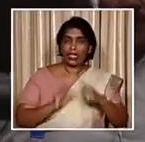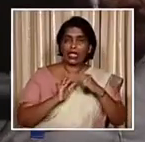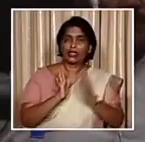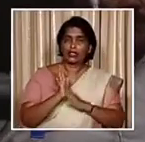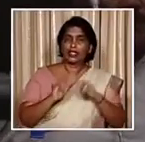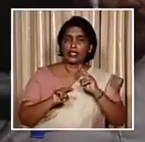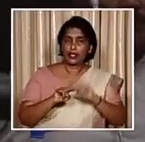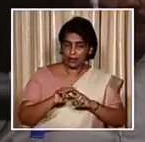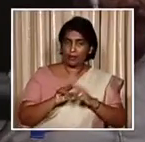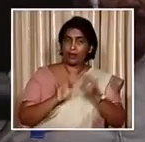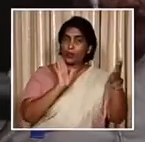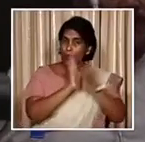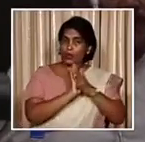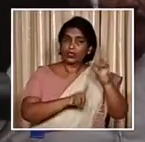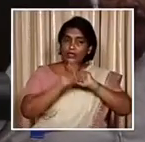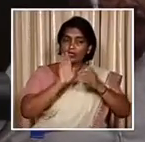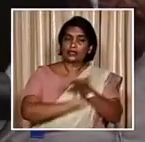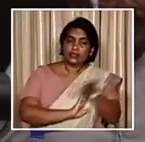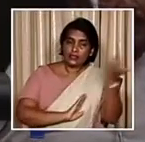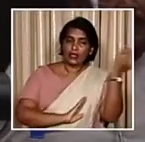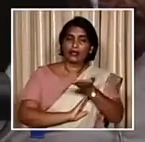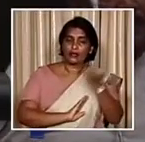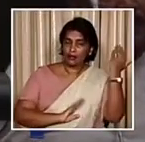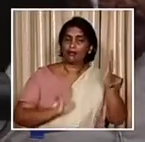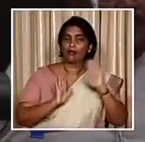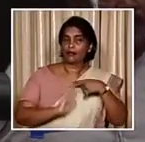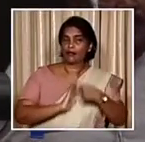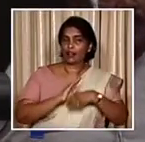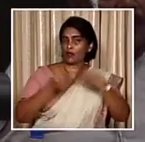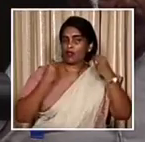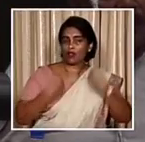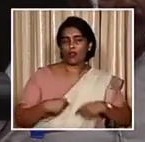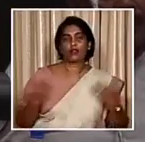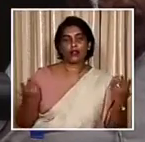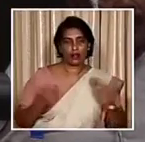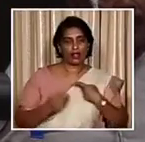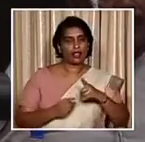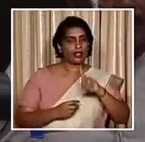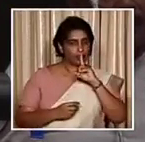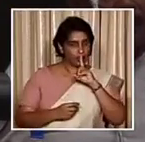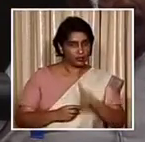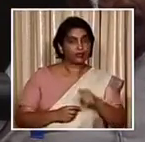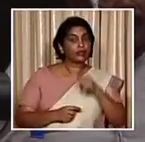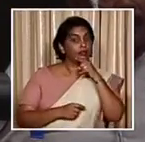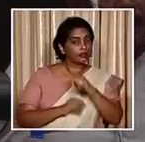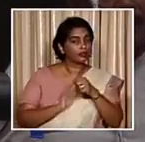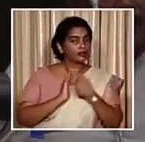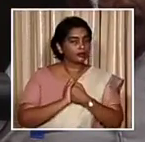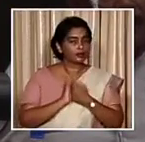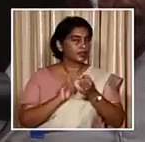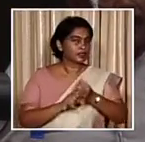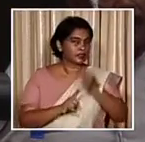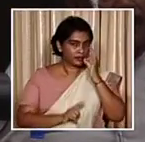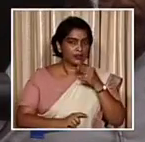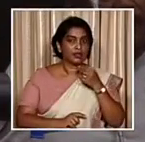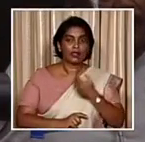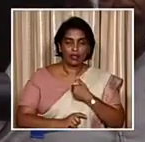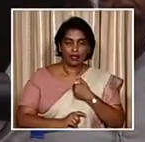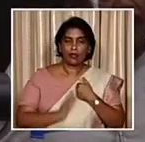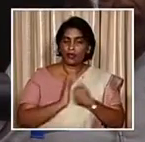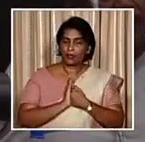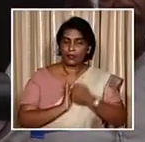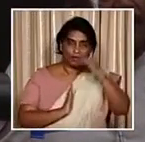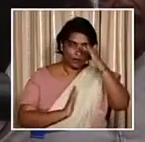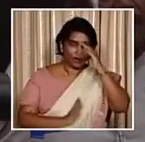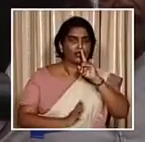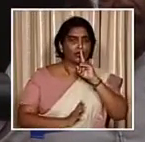IMF එකත් සමග සාකච්ඡාවකට යන්න, එහෙම වුණොත් රට බංකොලොත් වෙන්නේ නැහැ කියලා. ඉතින් ඒ නිසා ගරු ජනාධිපතිතුමනි අපේ ගරු නායකතුමා කිව්වා